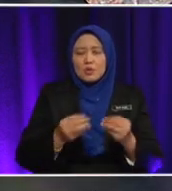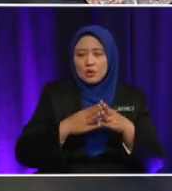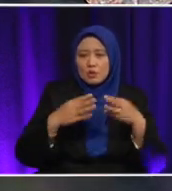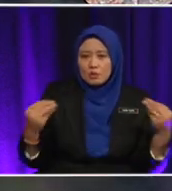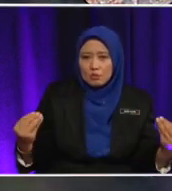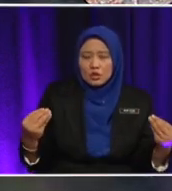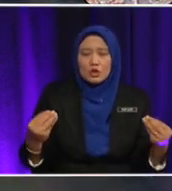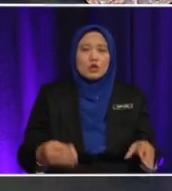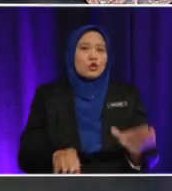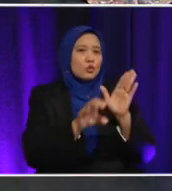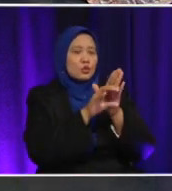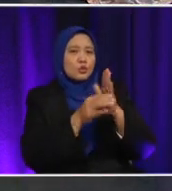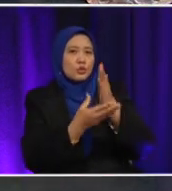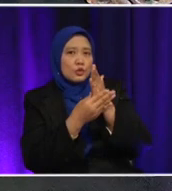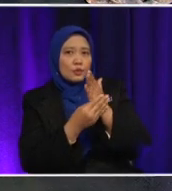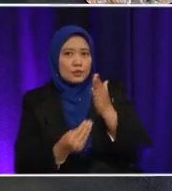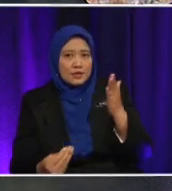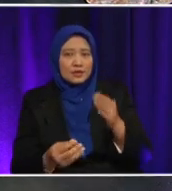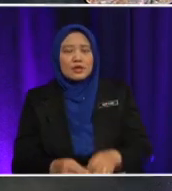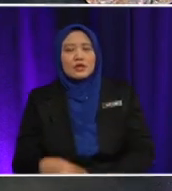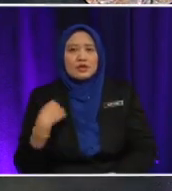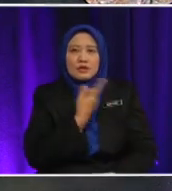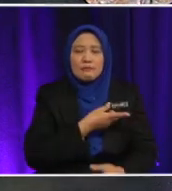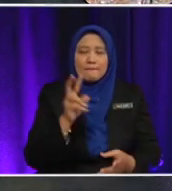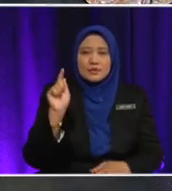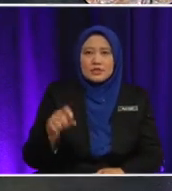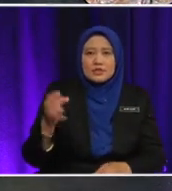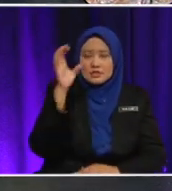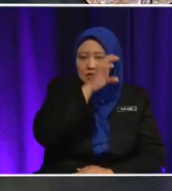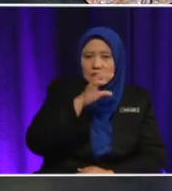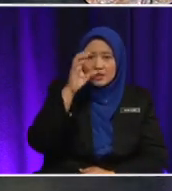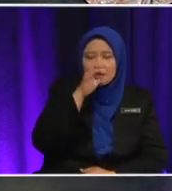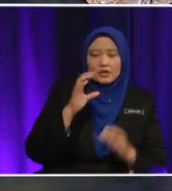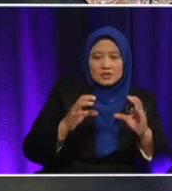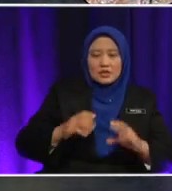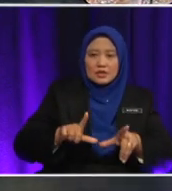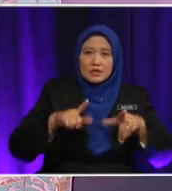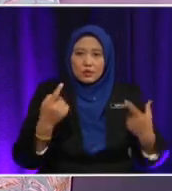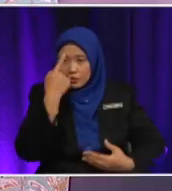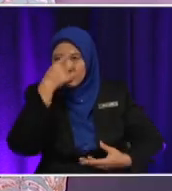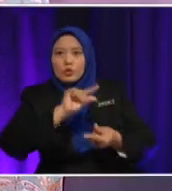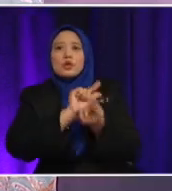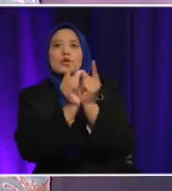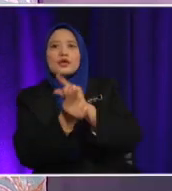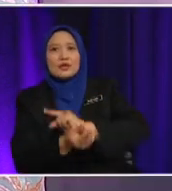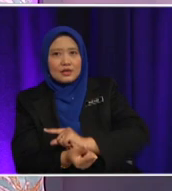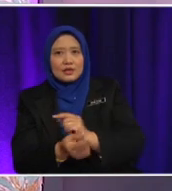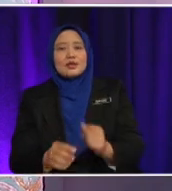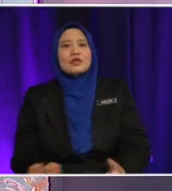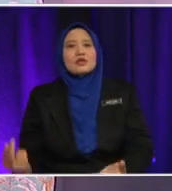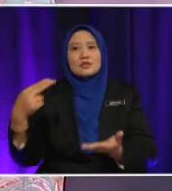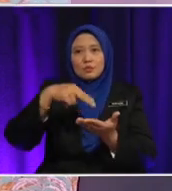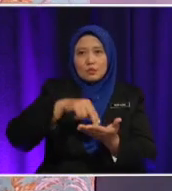cari alternatif lain untuk mendapatkan untuk ganti balik lah kita ganti baju